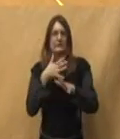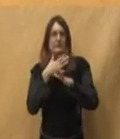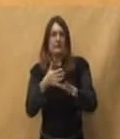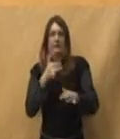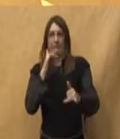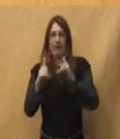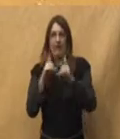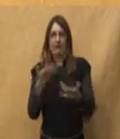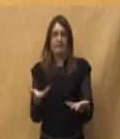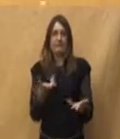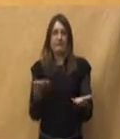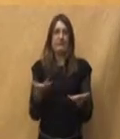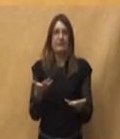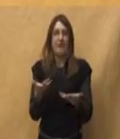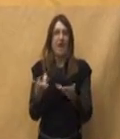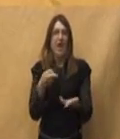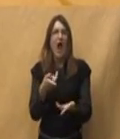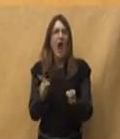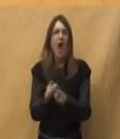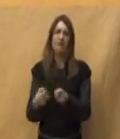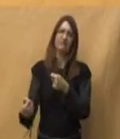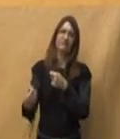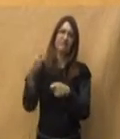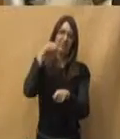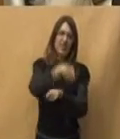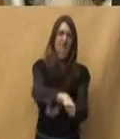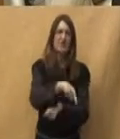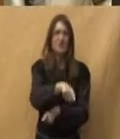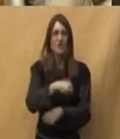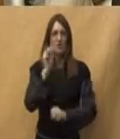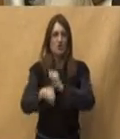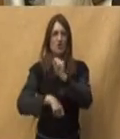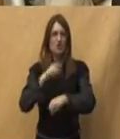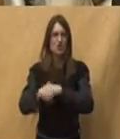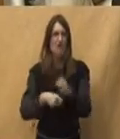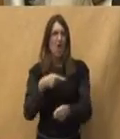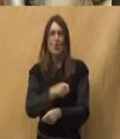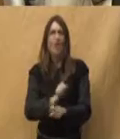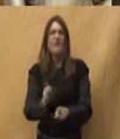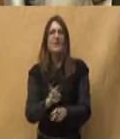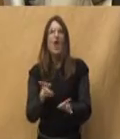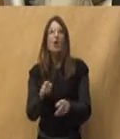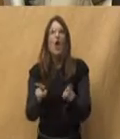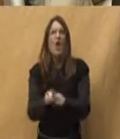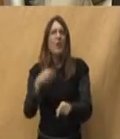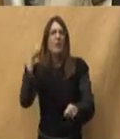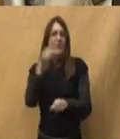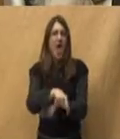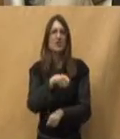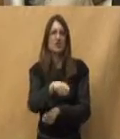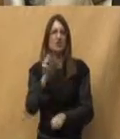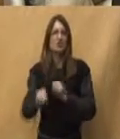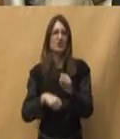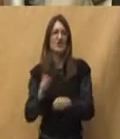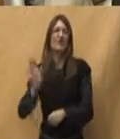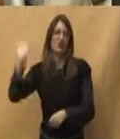ništa. Jer to je zaista nasilje nad životinjama. To je nasilje. To više nije prehrana, to je nasilje.